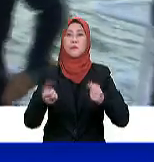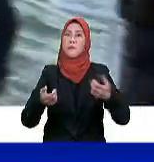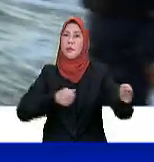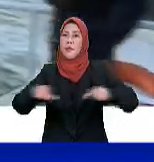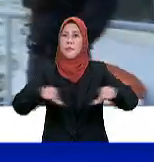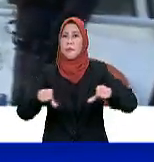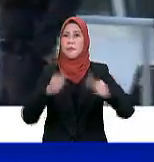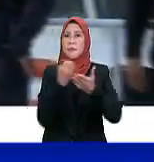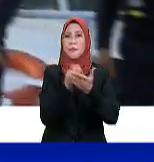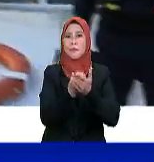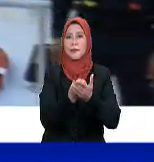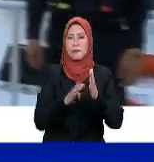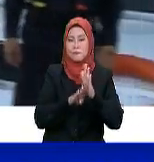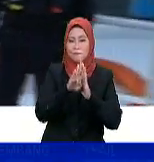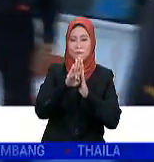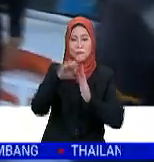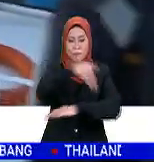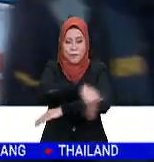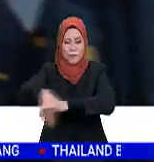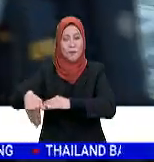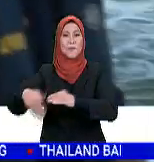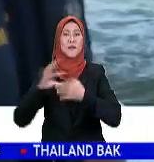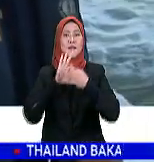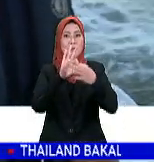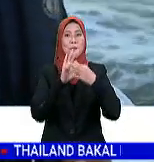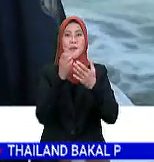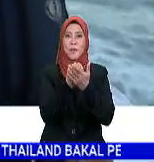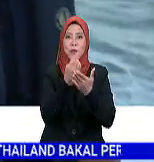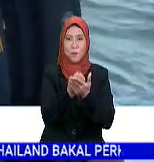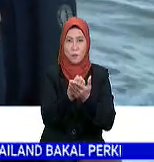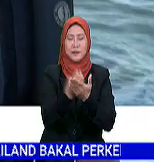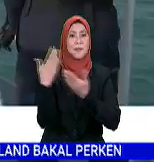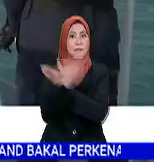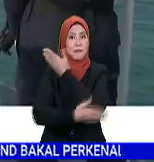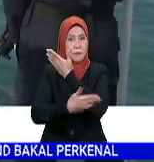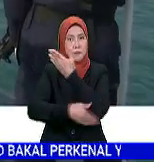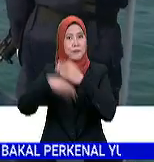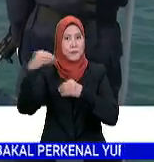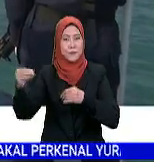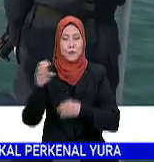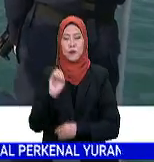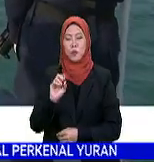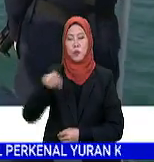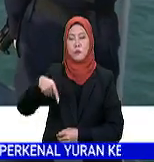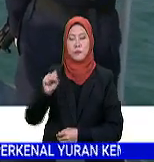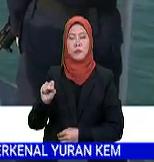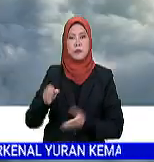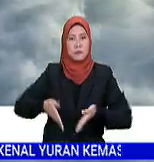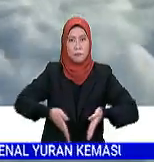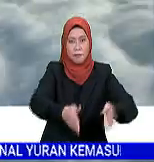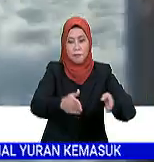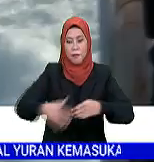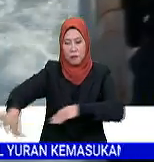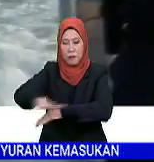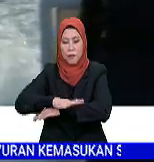aktiviti ekonomi di kawasan sempadan dan kerjasama ekonomi di antara negara. Gasak laut dan darat pula